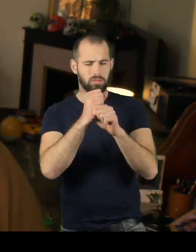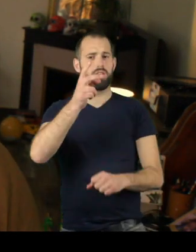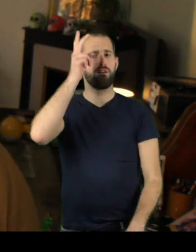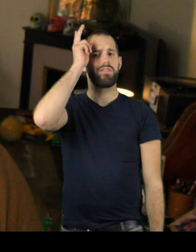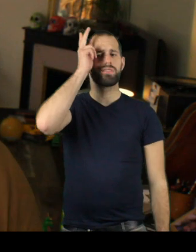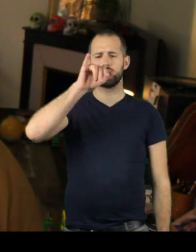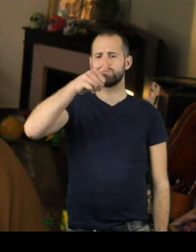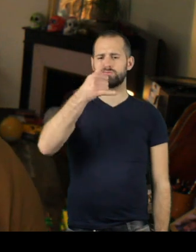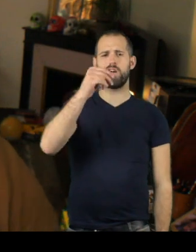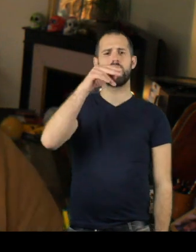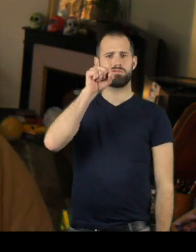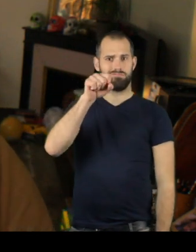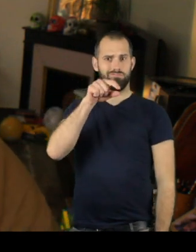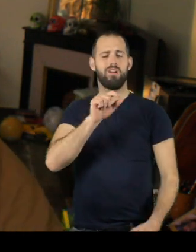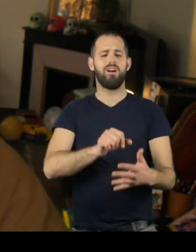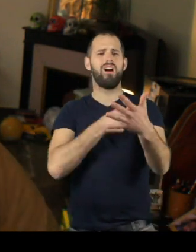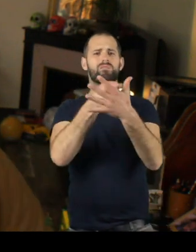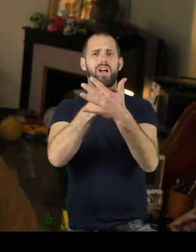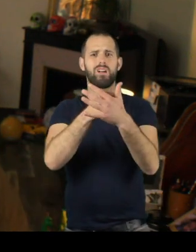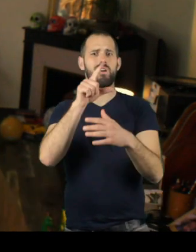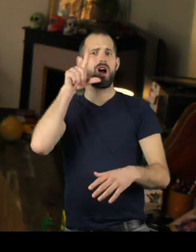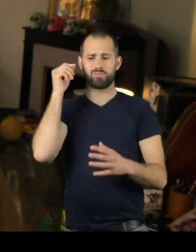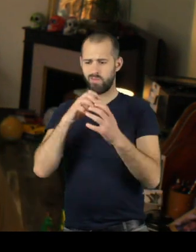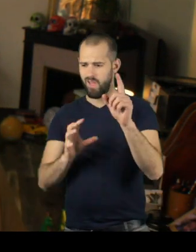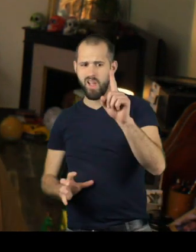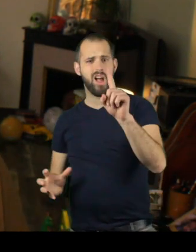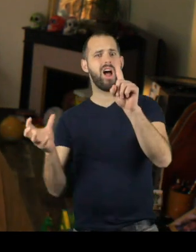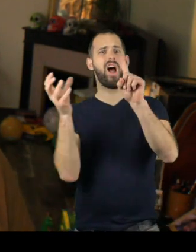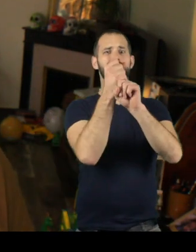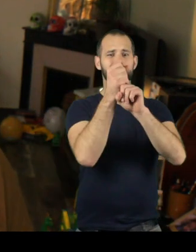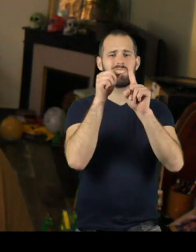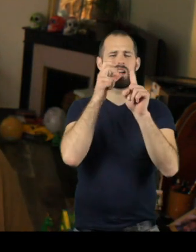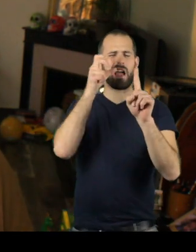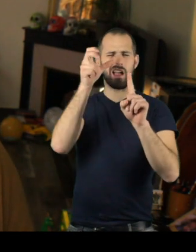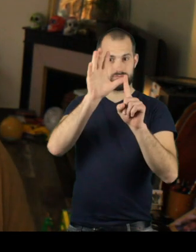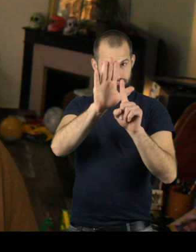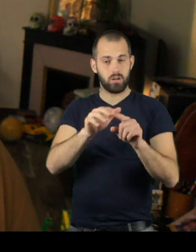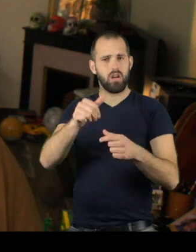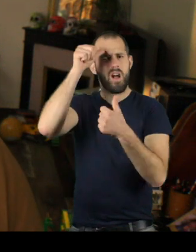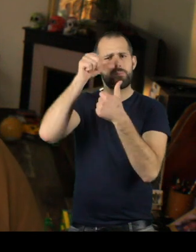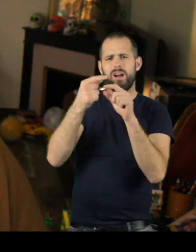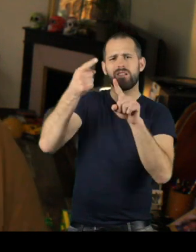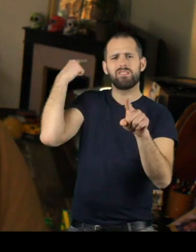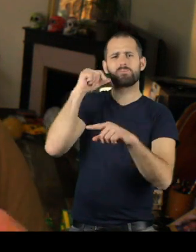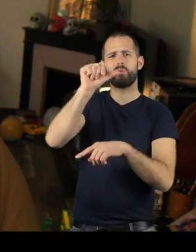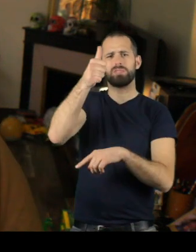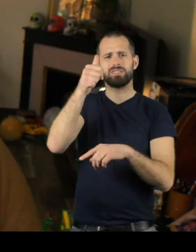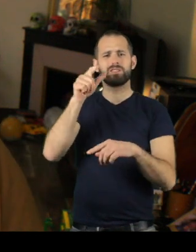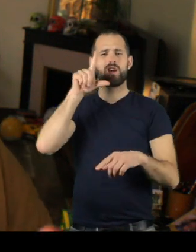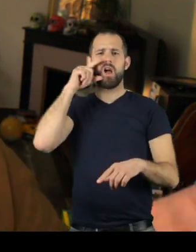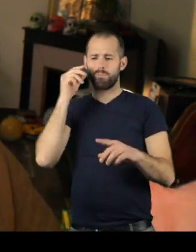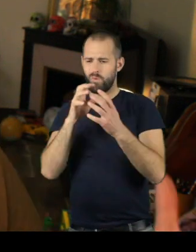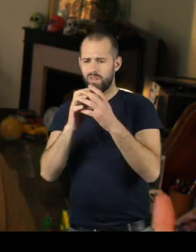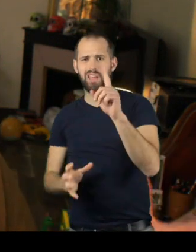pour Indiana Jones et le Temple Maudit, à la fin, lorsque le méchant se fait dévorer par un alligator, on utilise ce cri. Rappelez-vous, le cri a été utilisé la toute